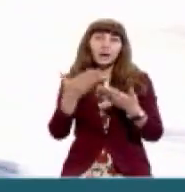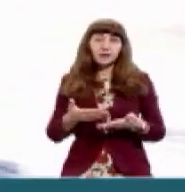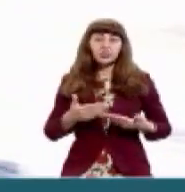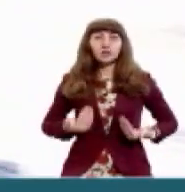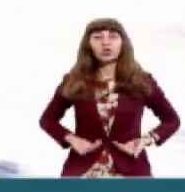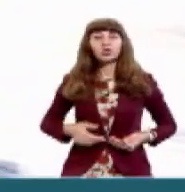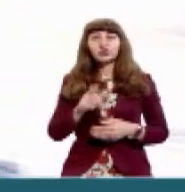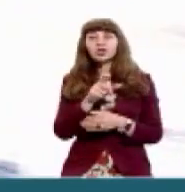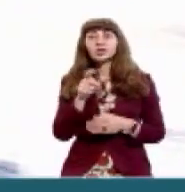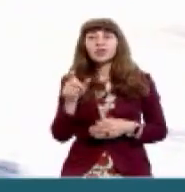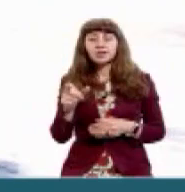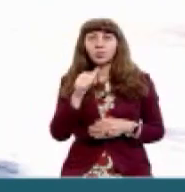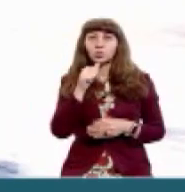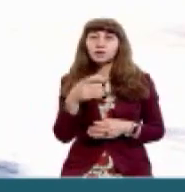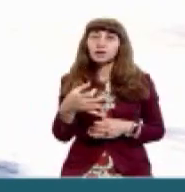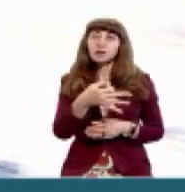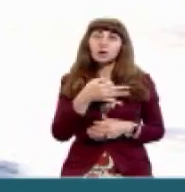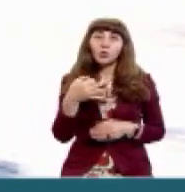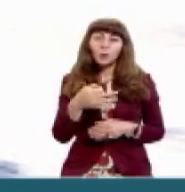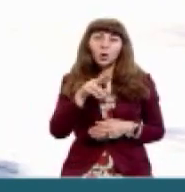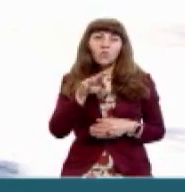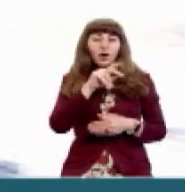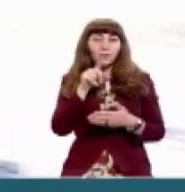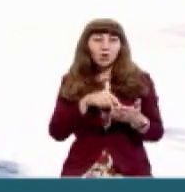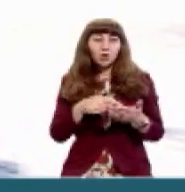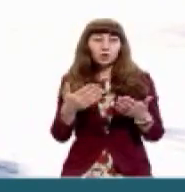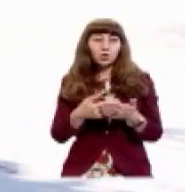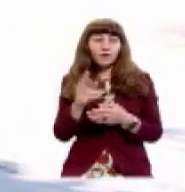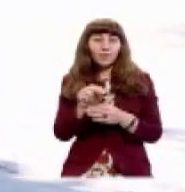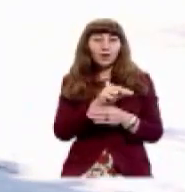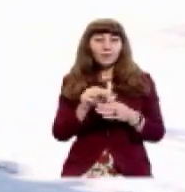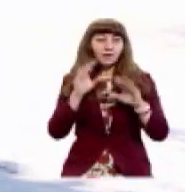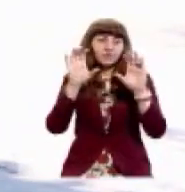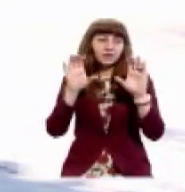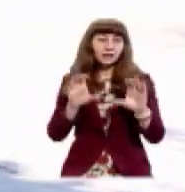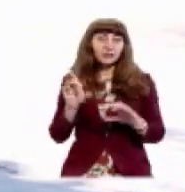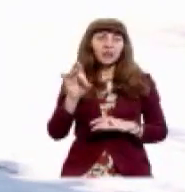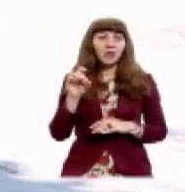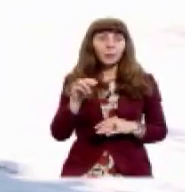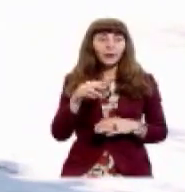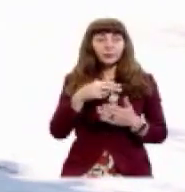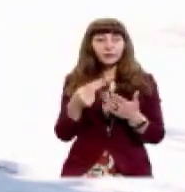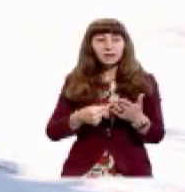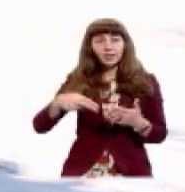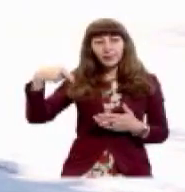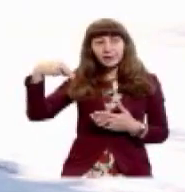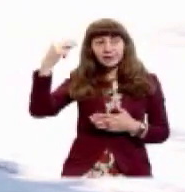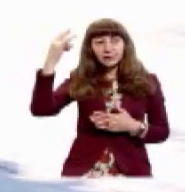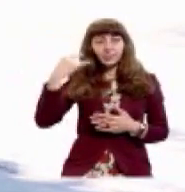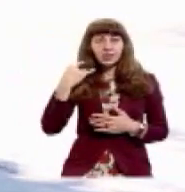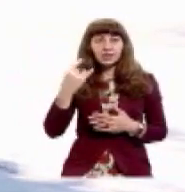гражданам и жителям Кустанайской области по поводу новых поправок в некоторые законодательные акты, подписанные главой